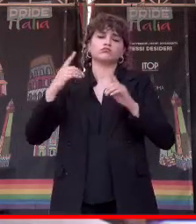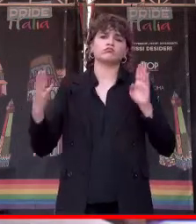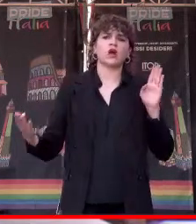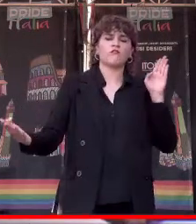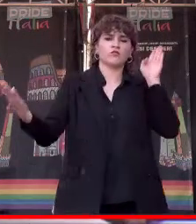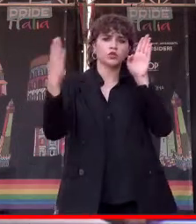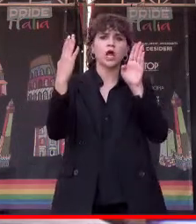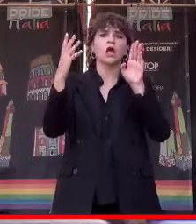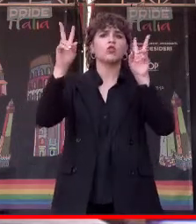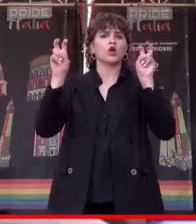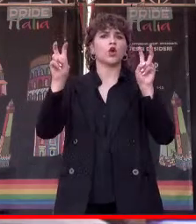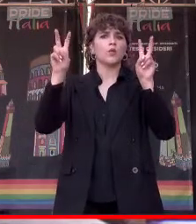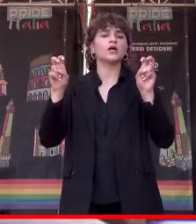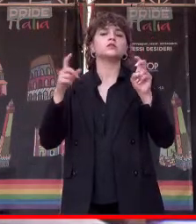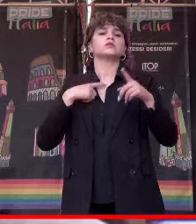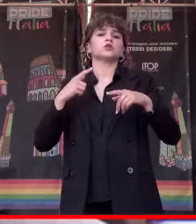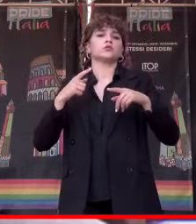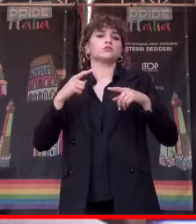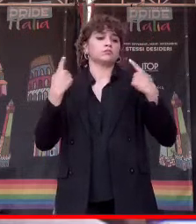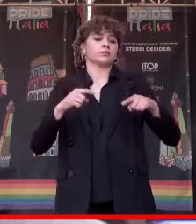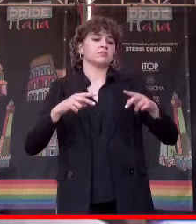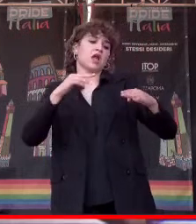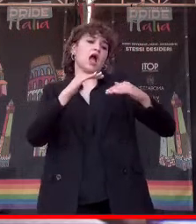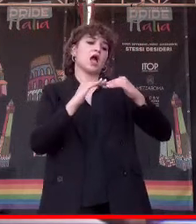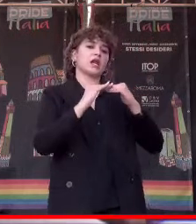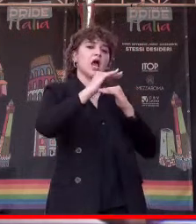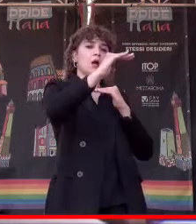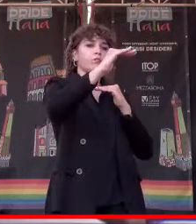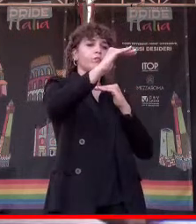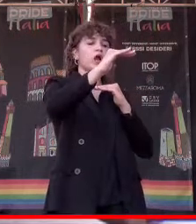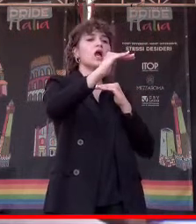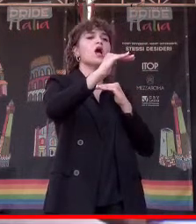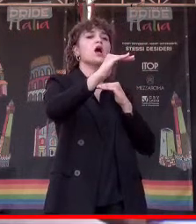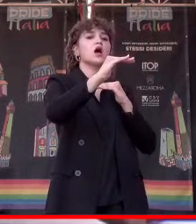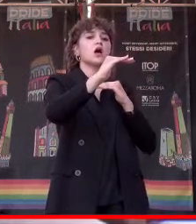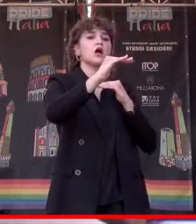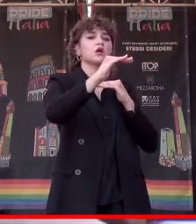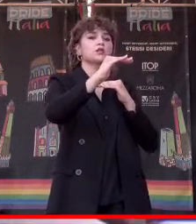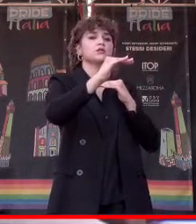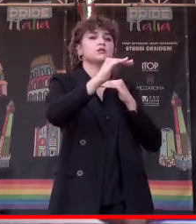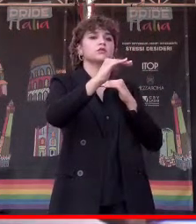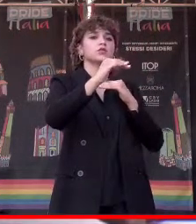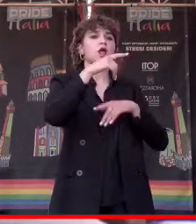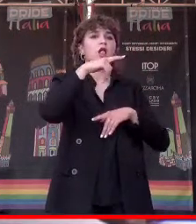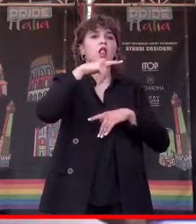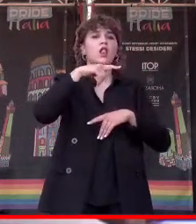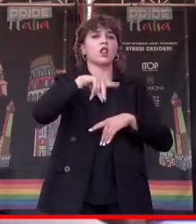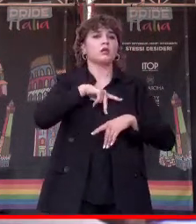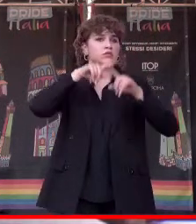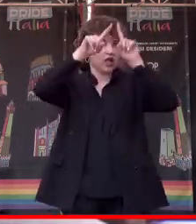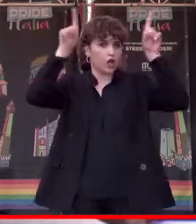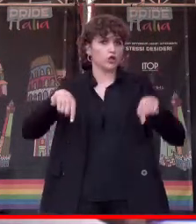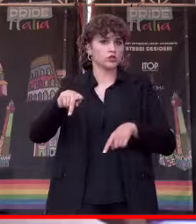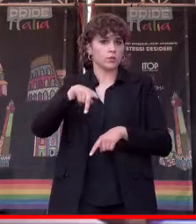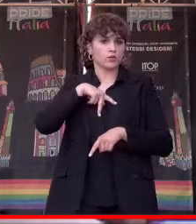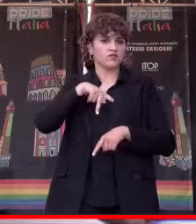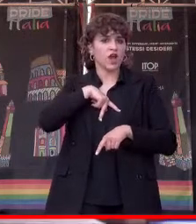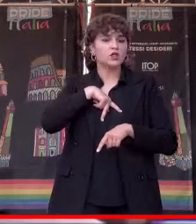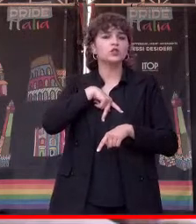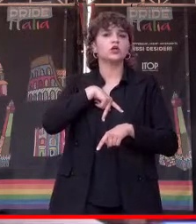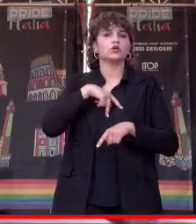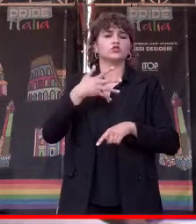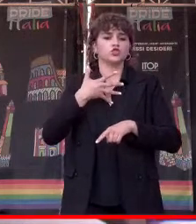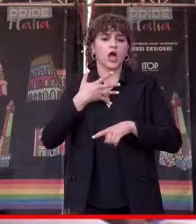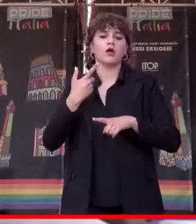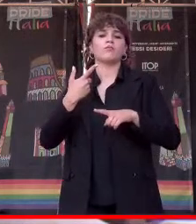di un privato in cui si è verificato l'esatto opposto di quello che raccontava la vice sindaca, ossia c'era un'attività